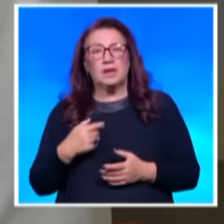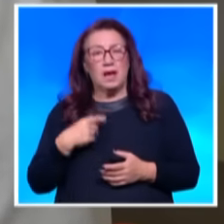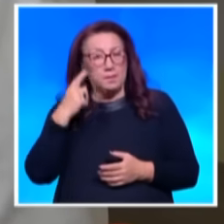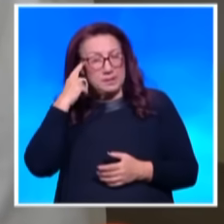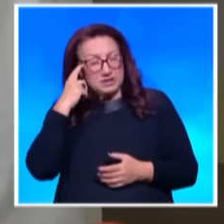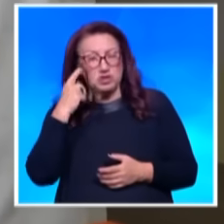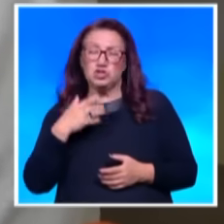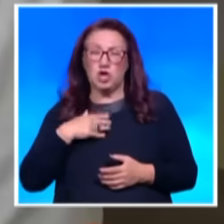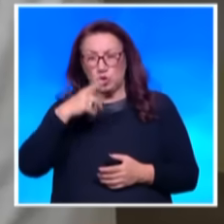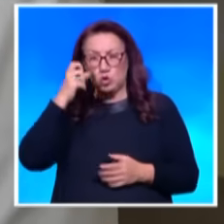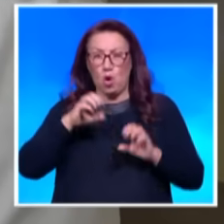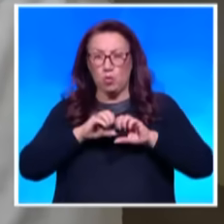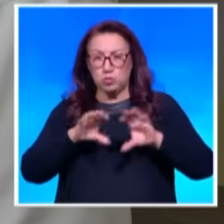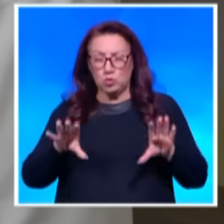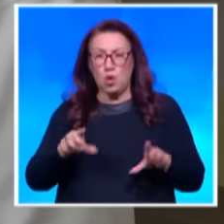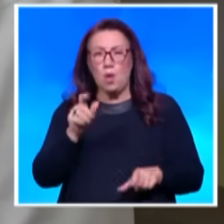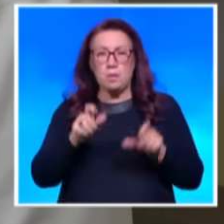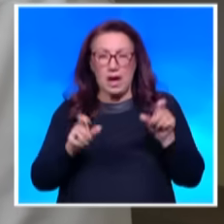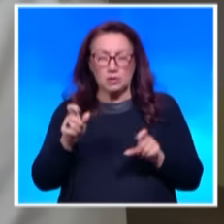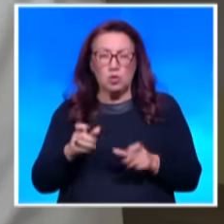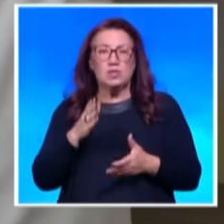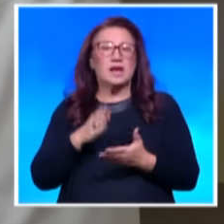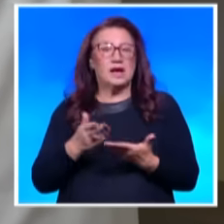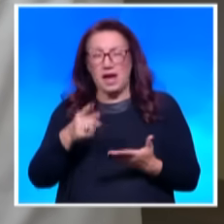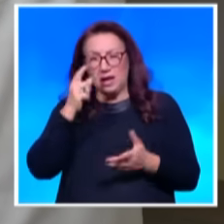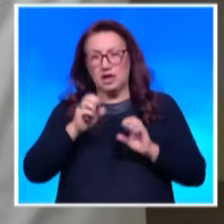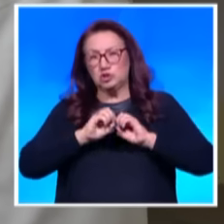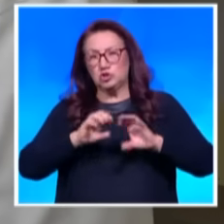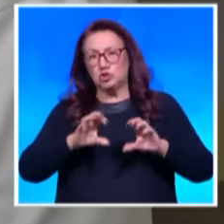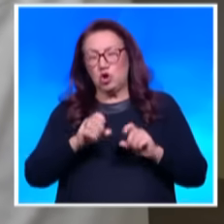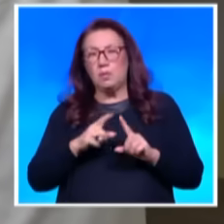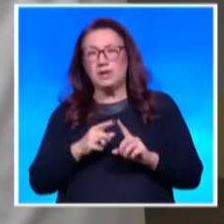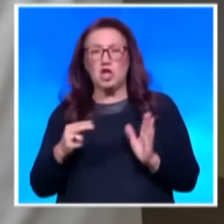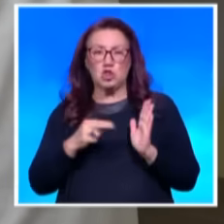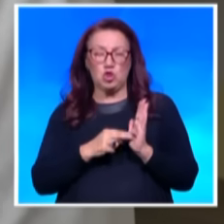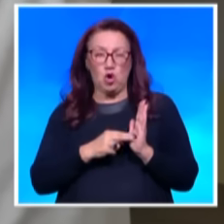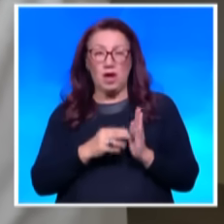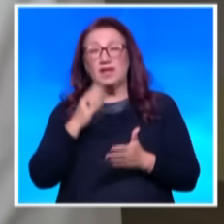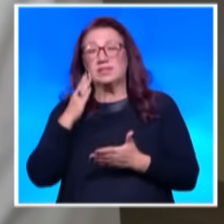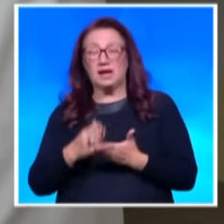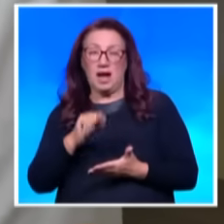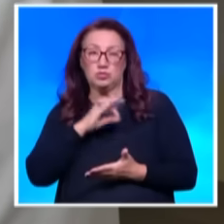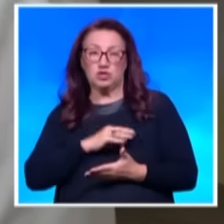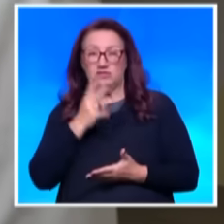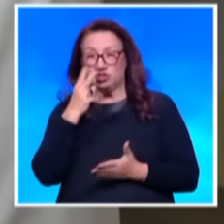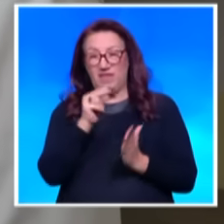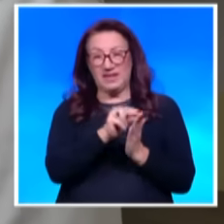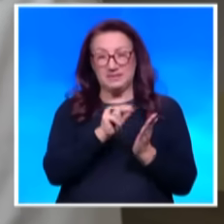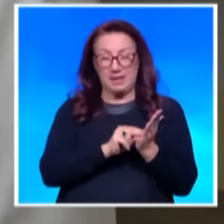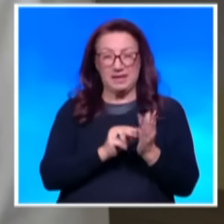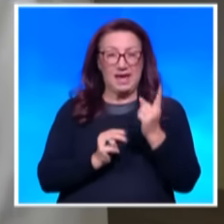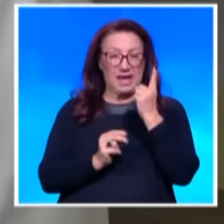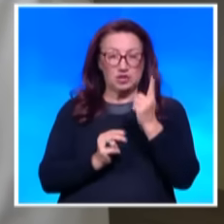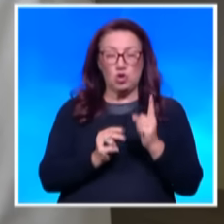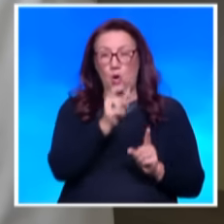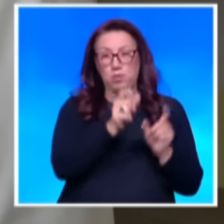крайна сметка се топлиш с ток. И ти идват две сметки. Едната за парно, едната за ток.